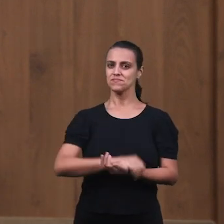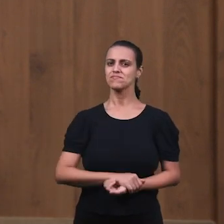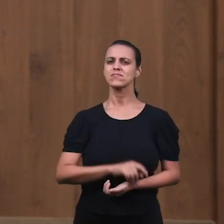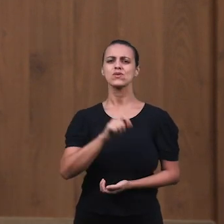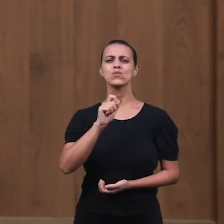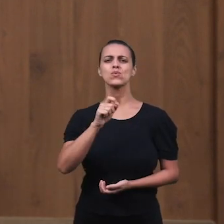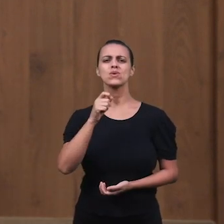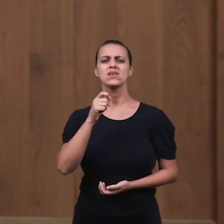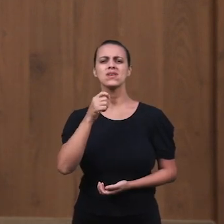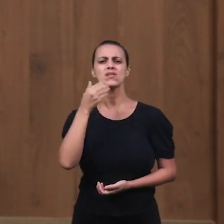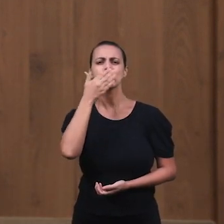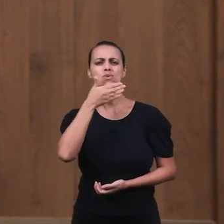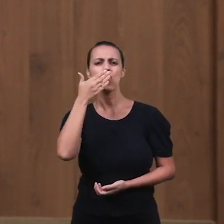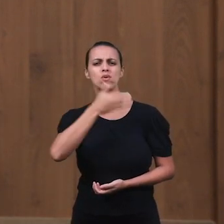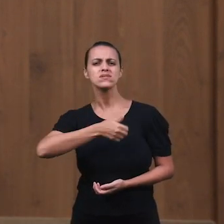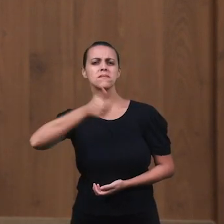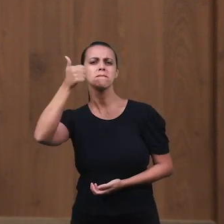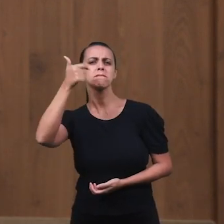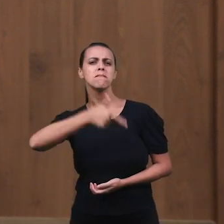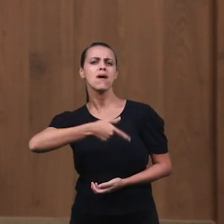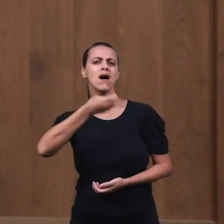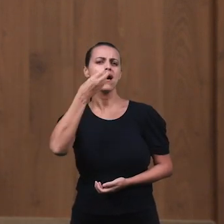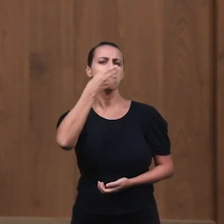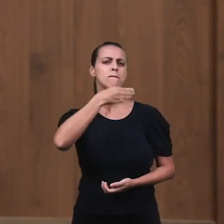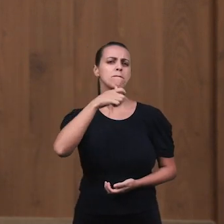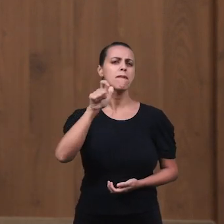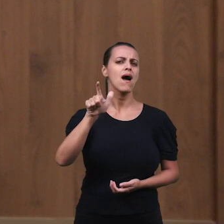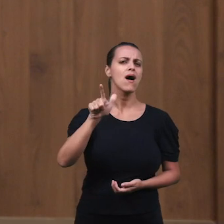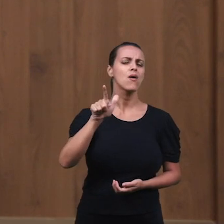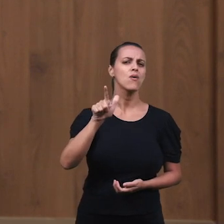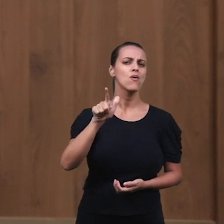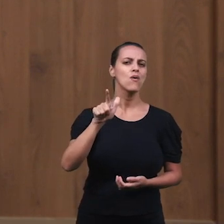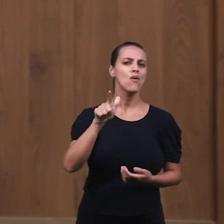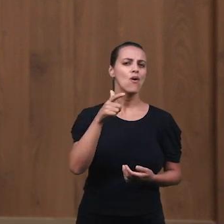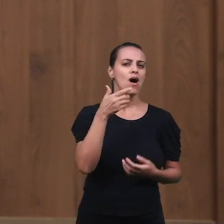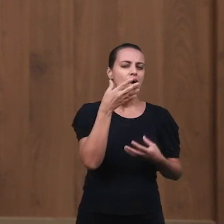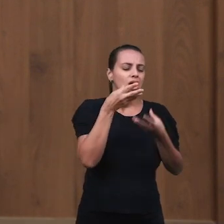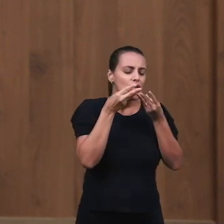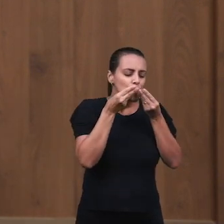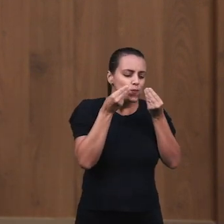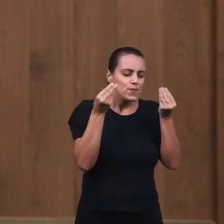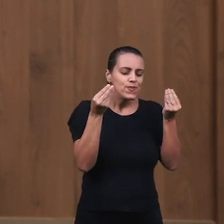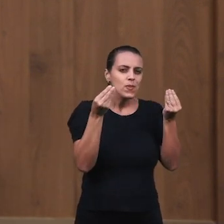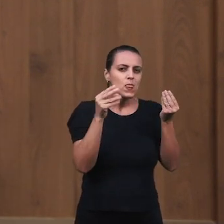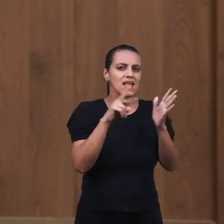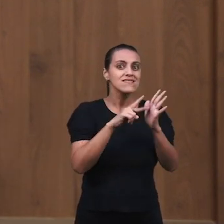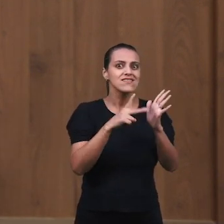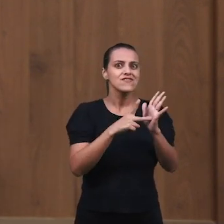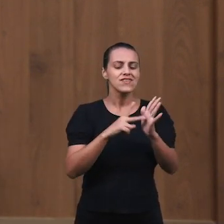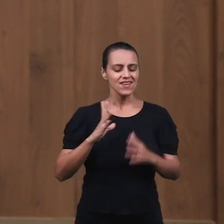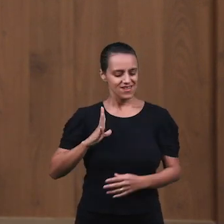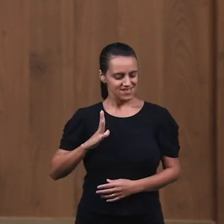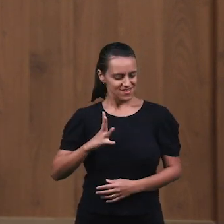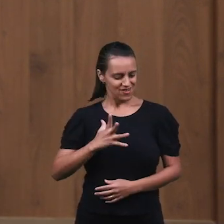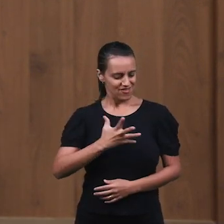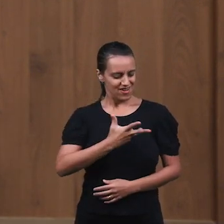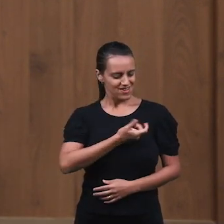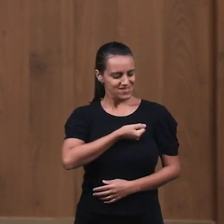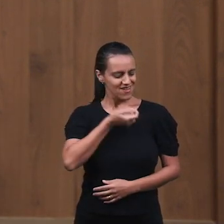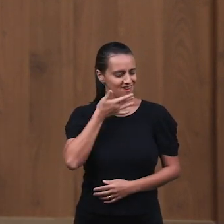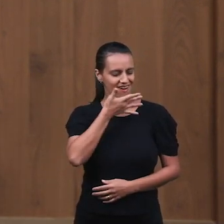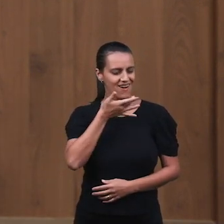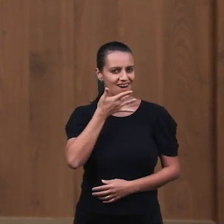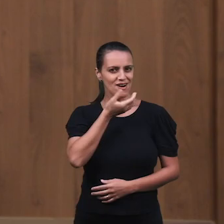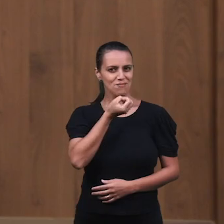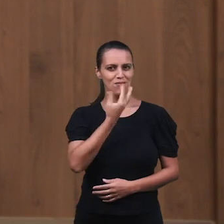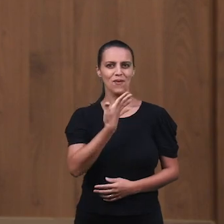qu'il y a plus doux que le miel? Le miel parle de quoi? Le miel parle de la douceur du salut. Quelle chose